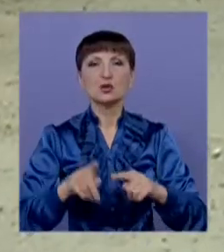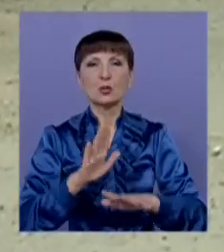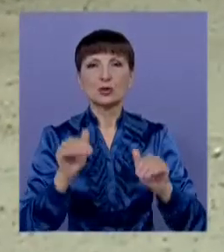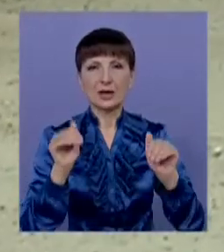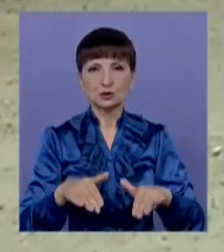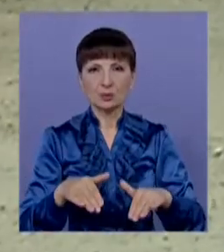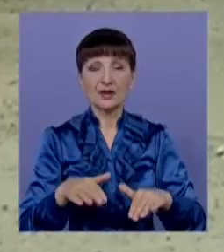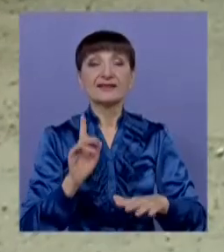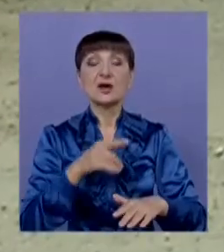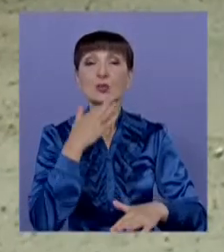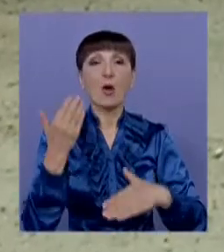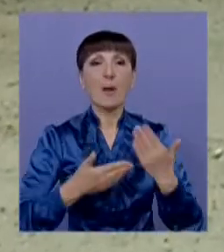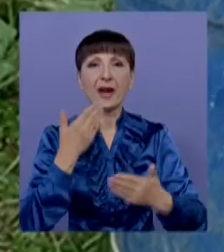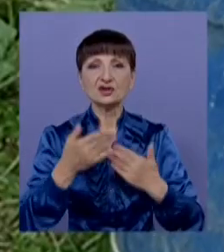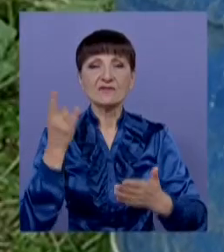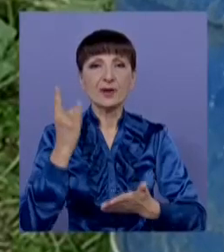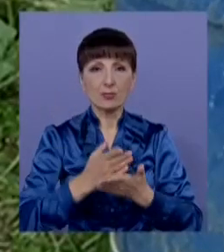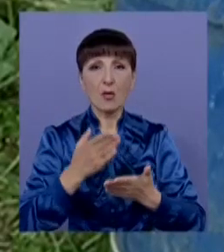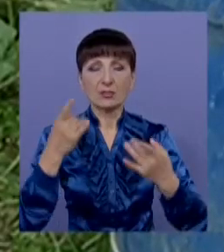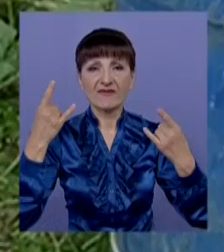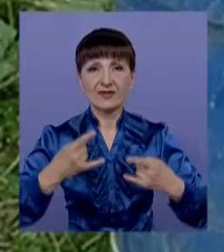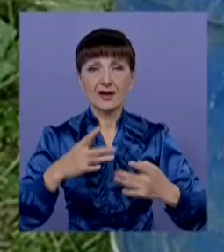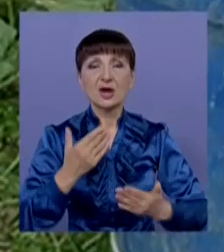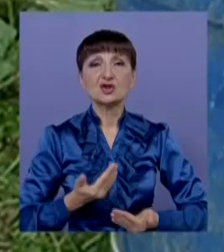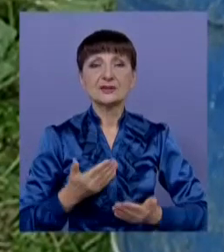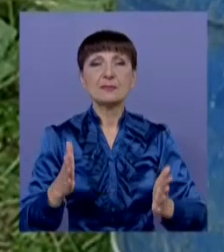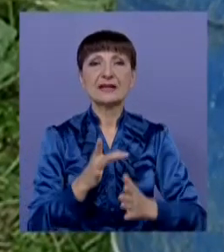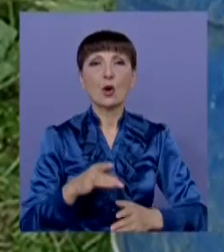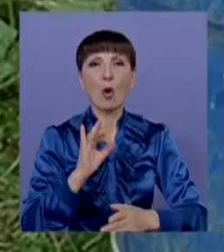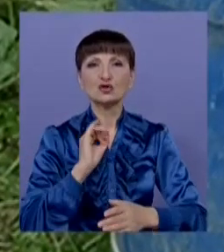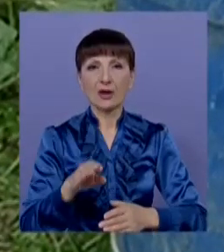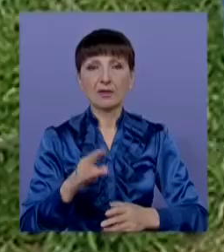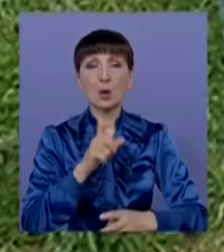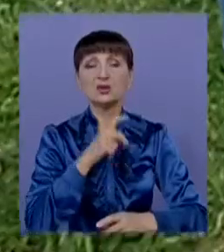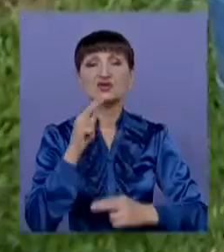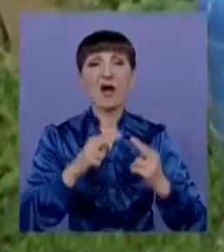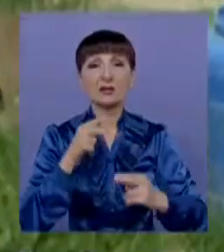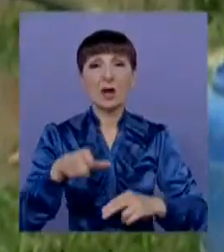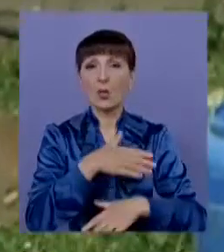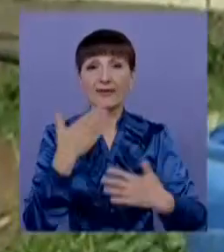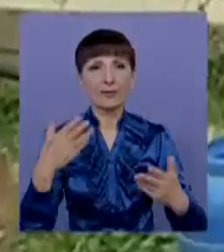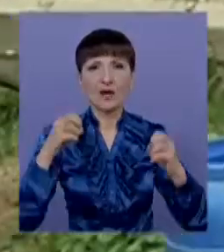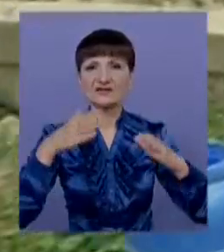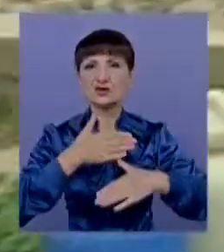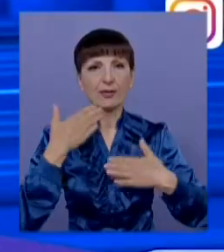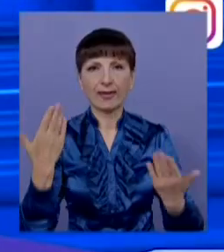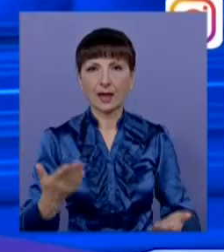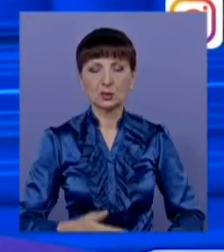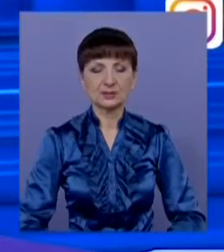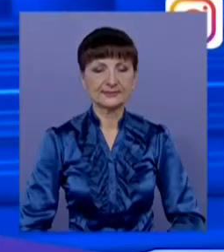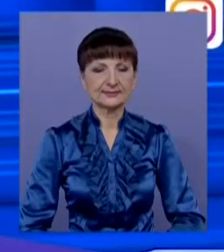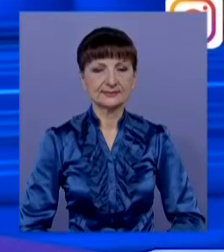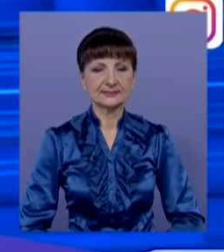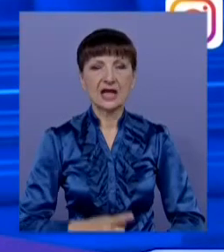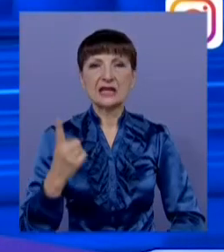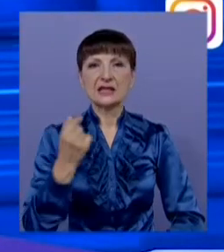решен. Немало обращений в прямом эфире поступило и от жителей микрорайона Ожет. Люди жалуются на отсутствие дорог и освещения.